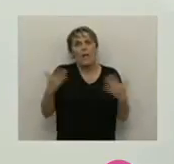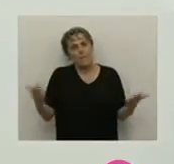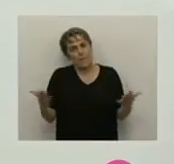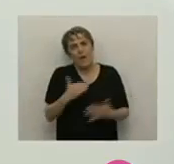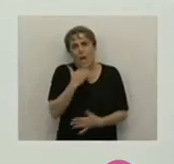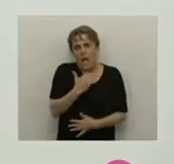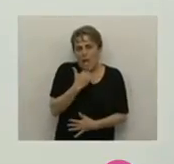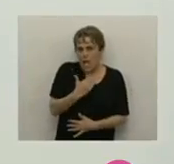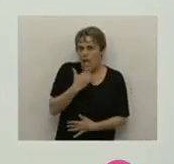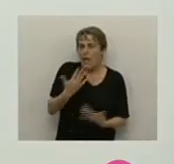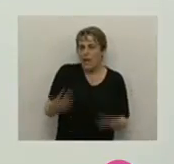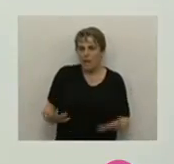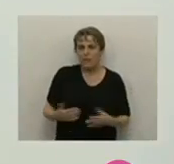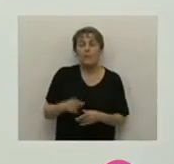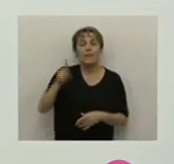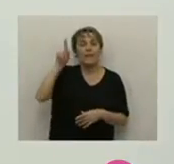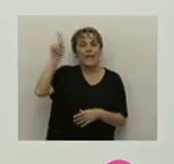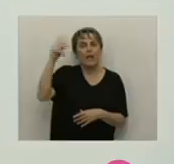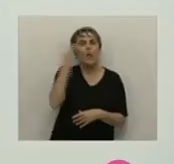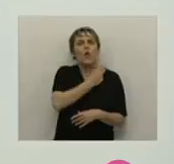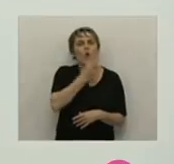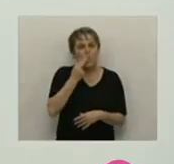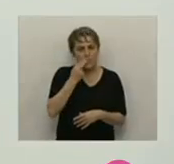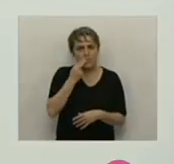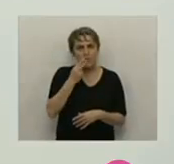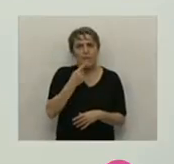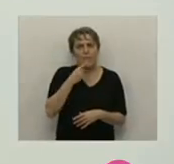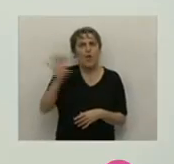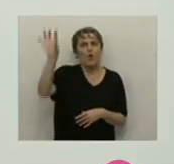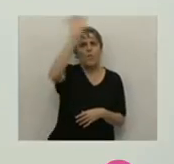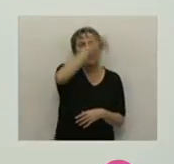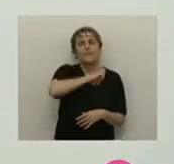comunitat autònoma, però ell s'ha compromès a tancar-ho en les diferents comunitats autònomes.